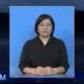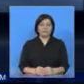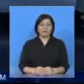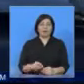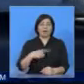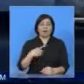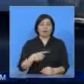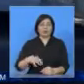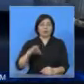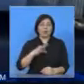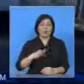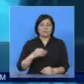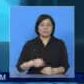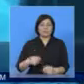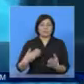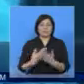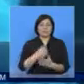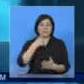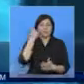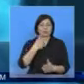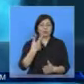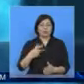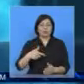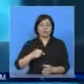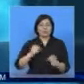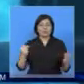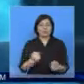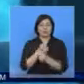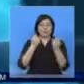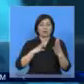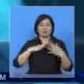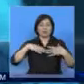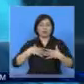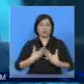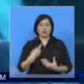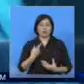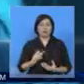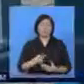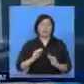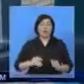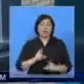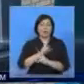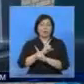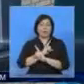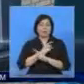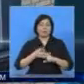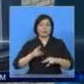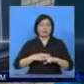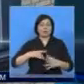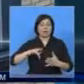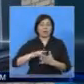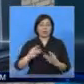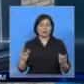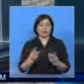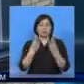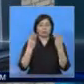Айта кетейік, облыста жыл басынан бері 3 рет газ баллоны жарылды. Өкінішке қарай бір бала қаза тапты. Сондай-ақ қалада да өрт